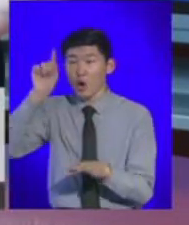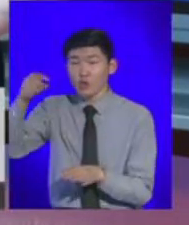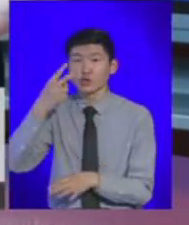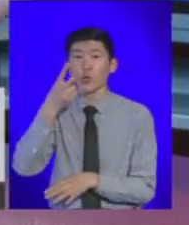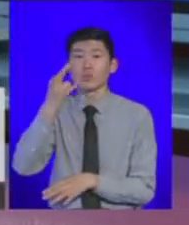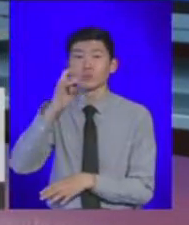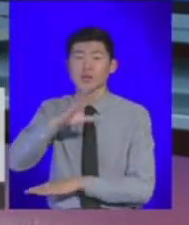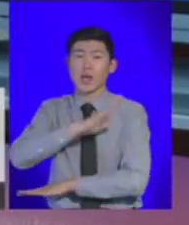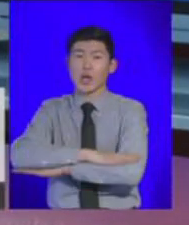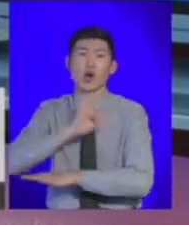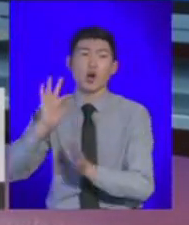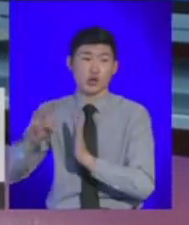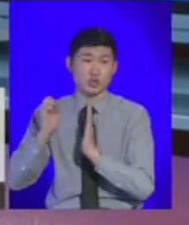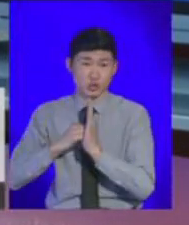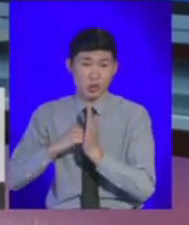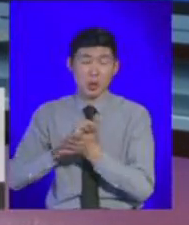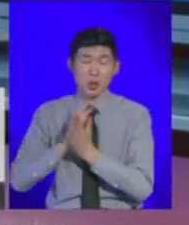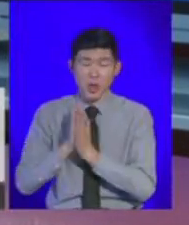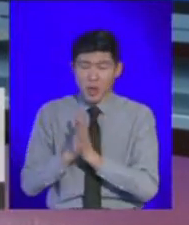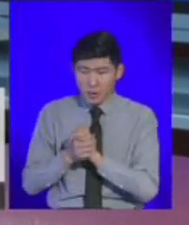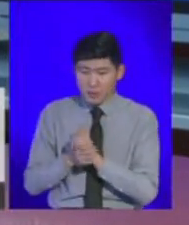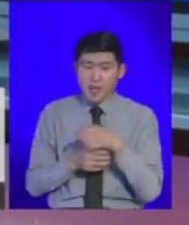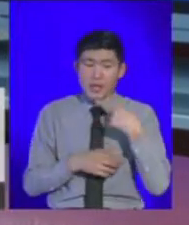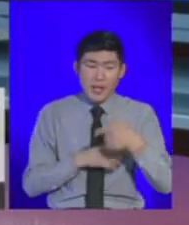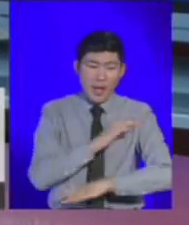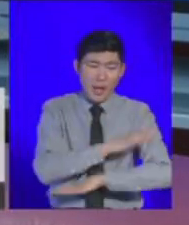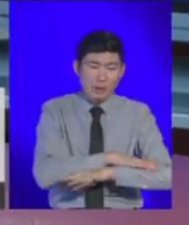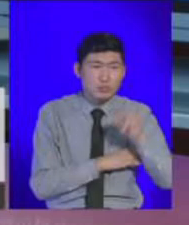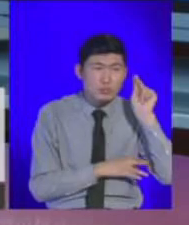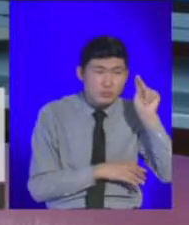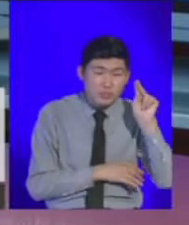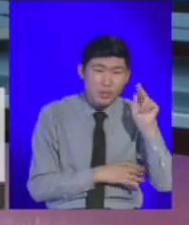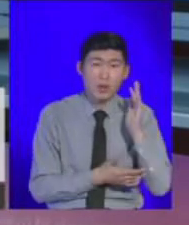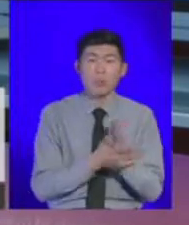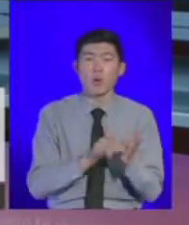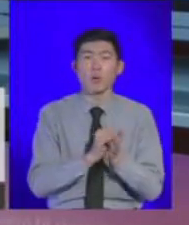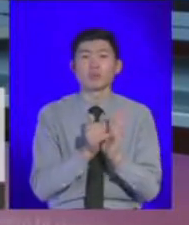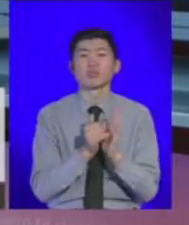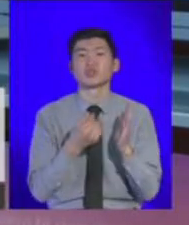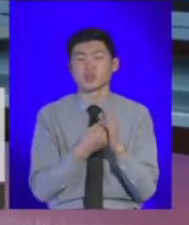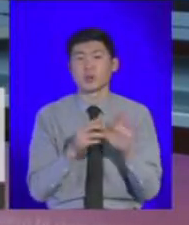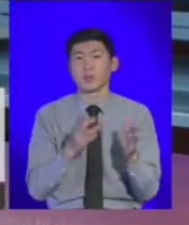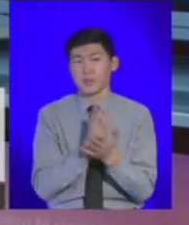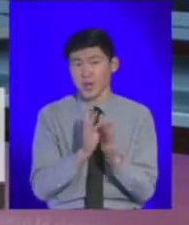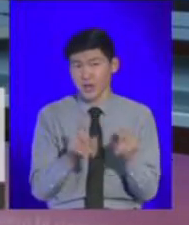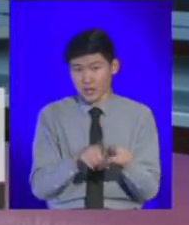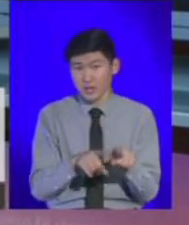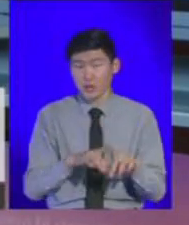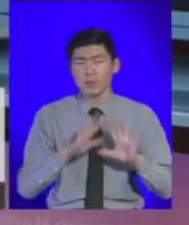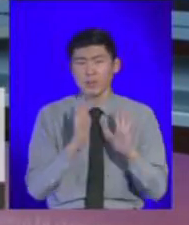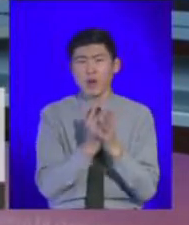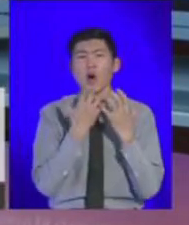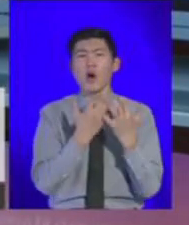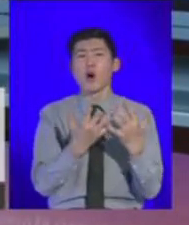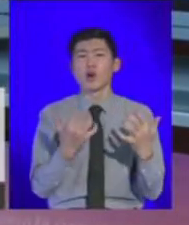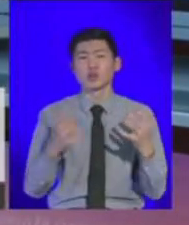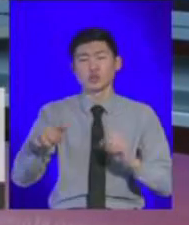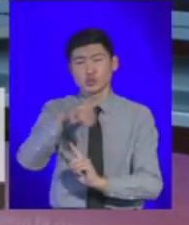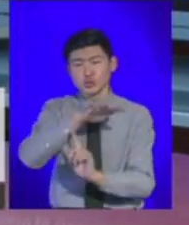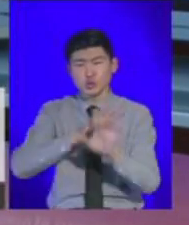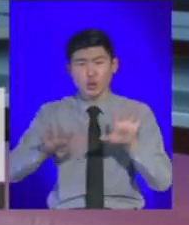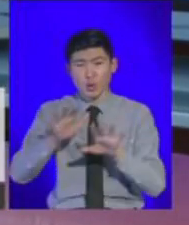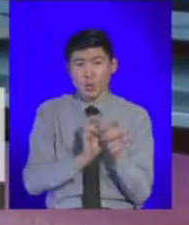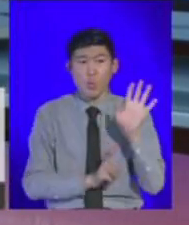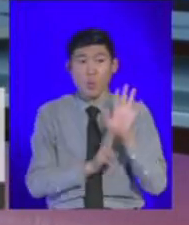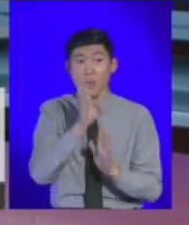байхгүй. А гэтэл хилний ангид одоо ангид орцсон хүмүүс бас жишээ нь байх жишээ тийм ээ. Ийм олон одоо нөхцөл байдлууд үүссэн учраас